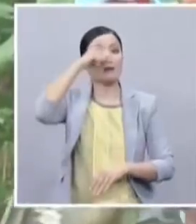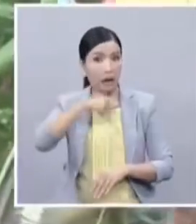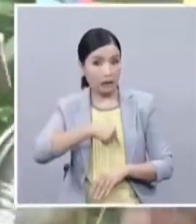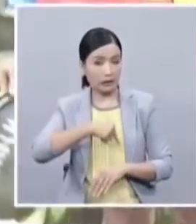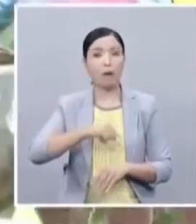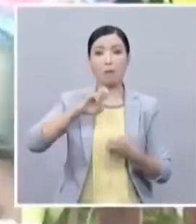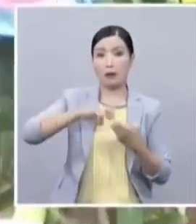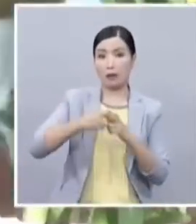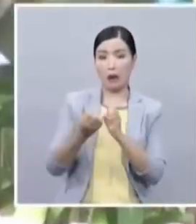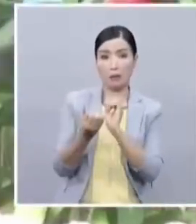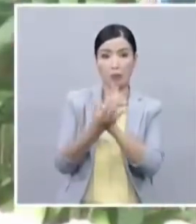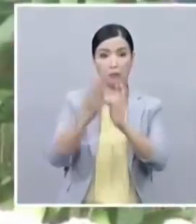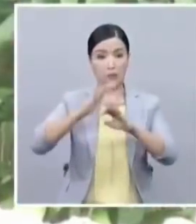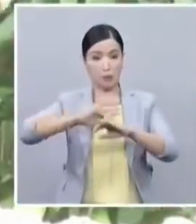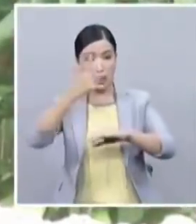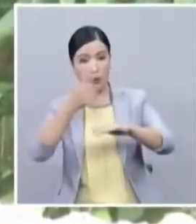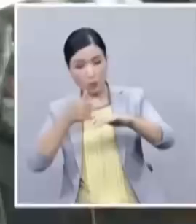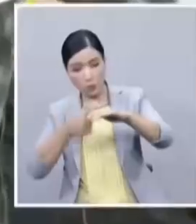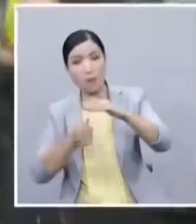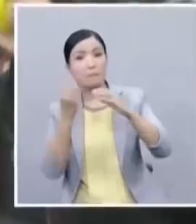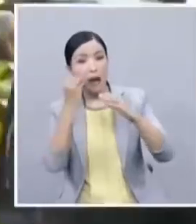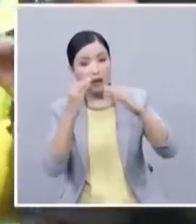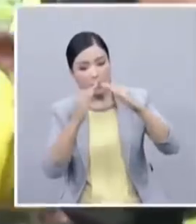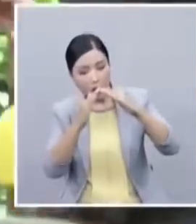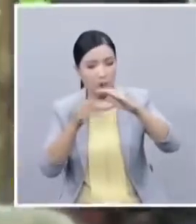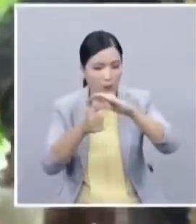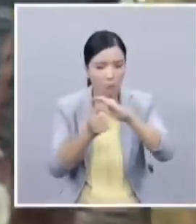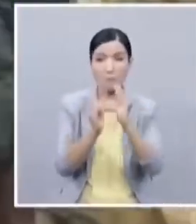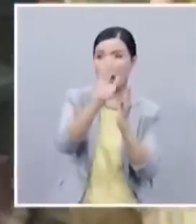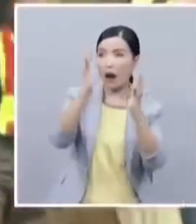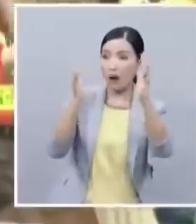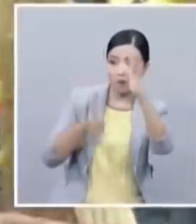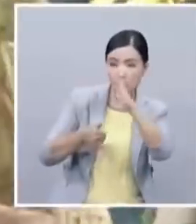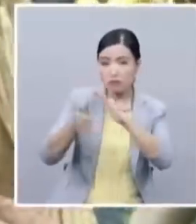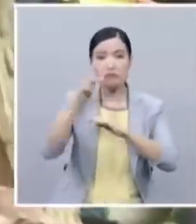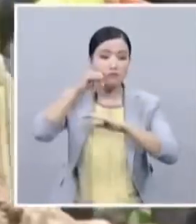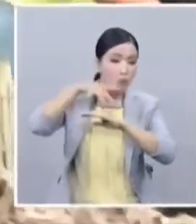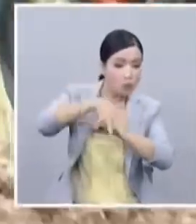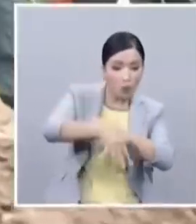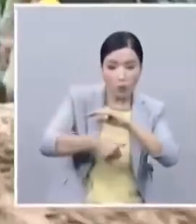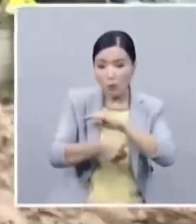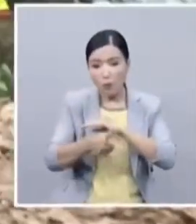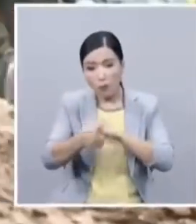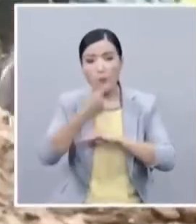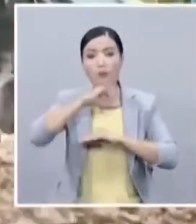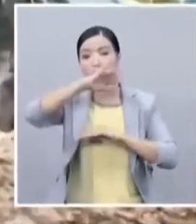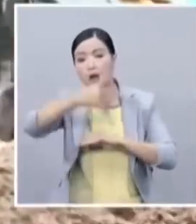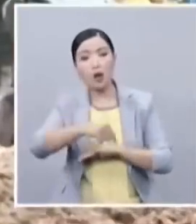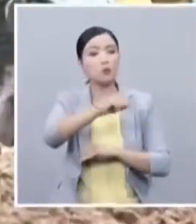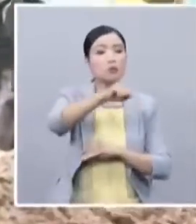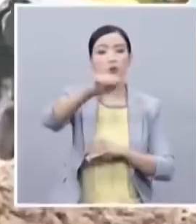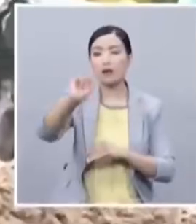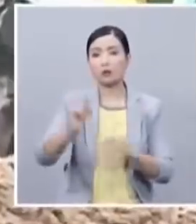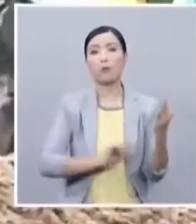างๆใดๆก็ตามว่าจะอยู่ในบ้านในเมืองในป่าลึกในถ้ำในน้ำตกในท้องทะเลหรือมุมใดก็ตามใน